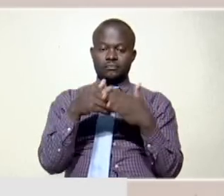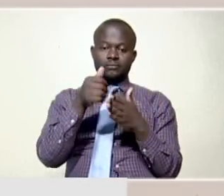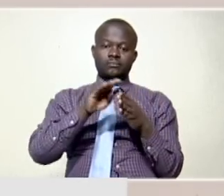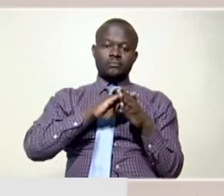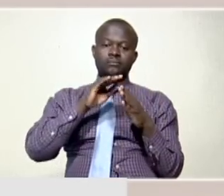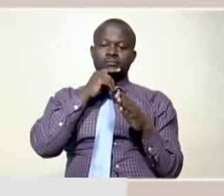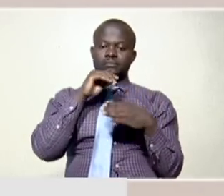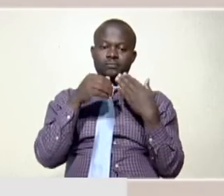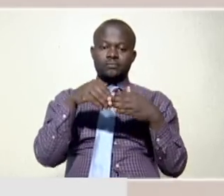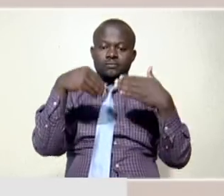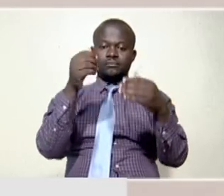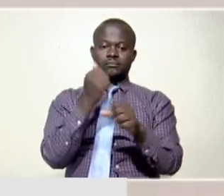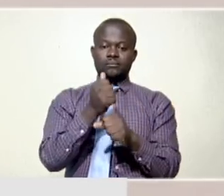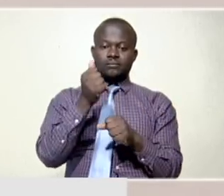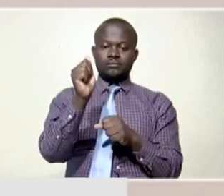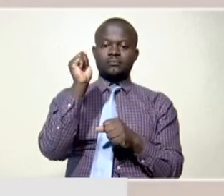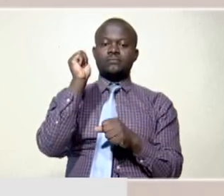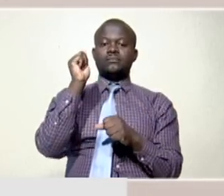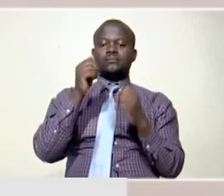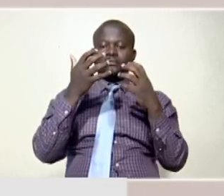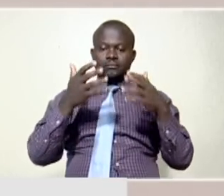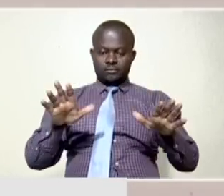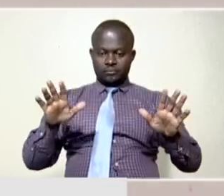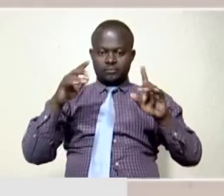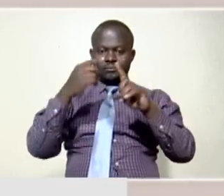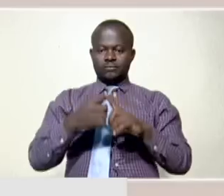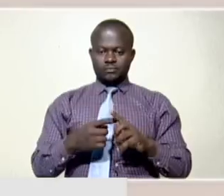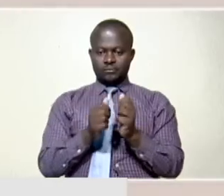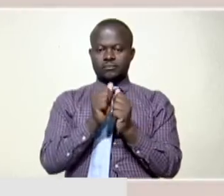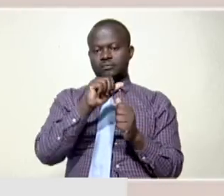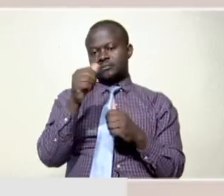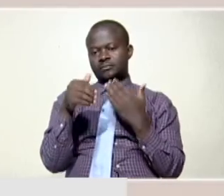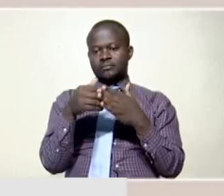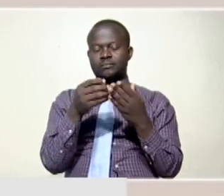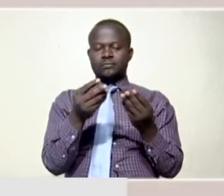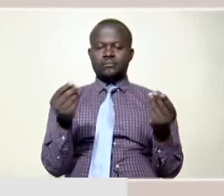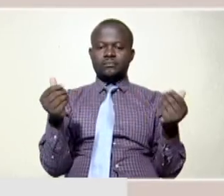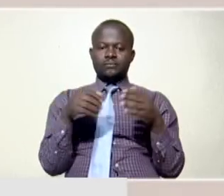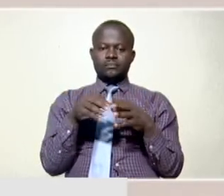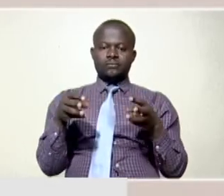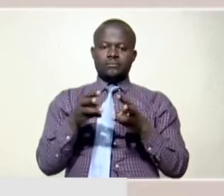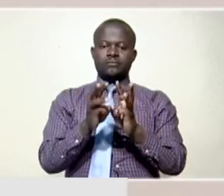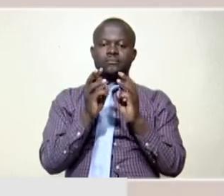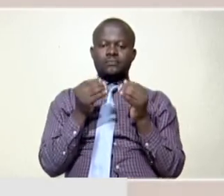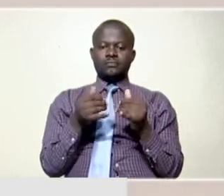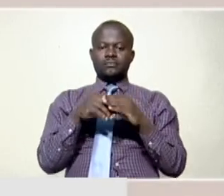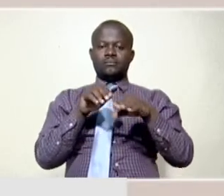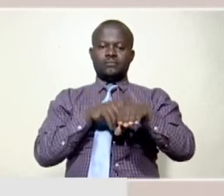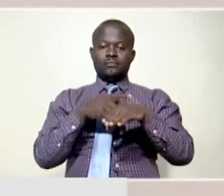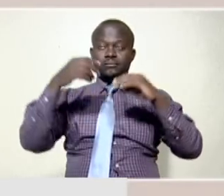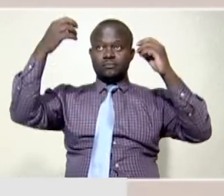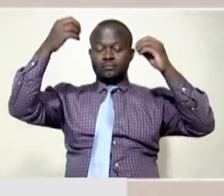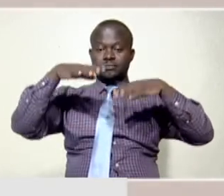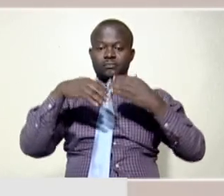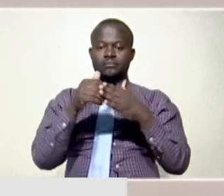mushoramari twahaye ako kazi. Twarangije kubarana nawe ibindi byarangije kwangirika ku buryo ubu muri iki gihe cy'umucyo